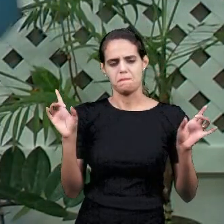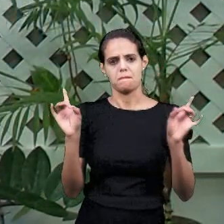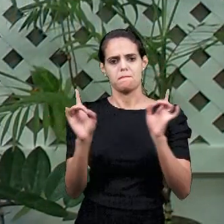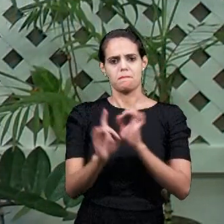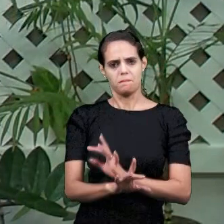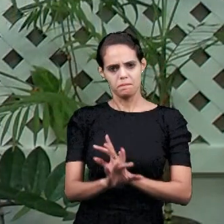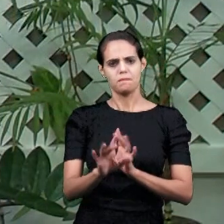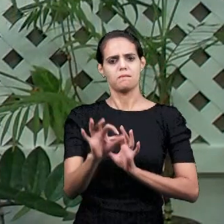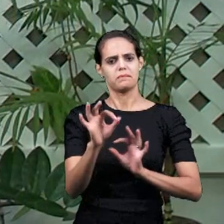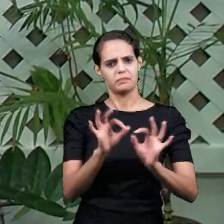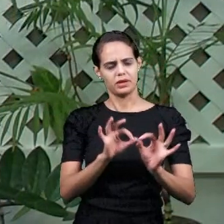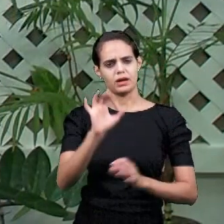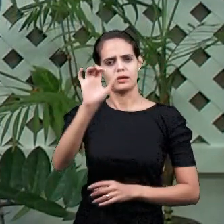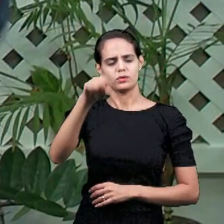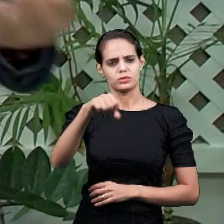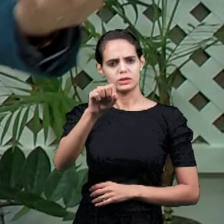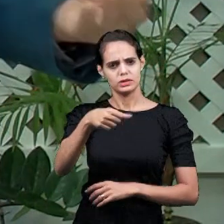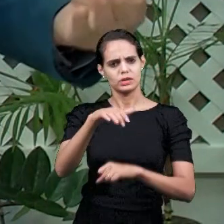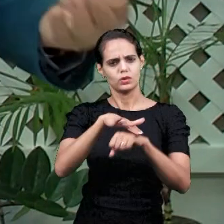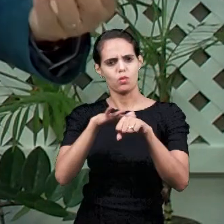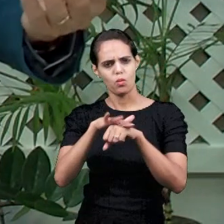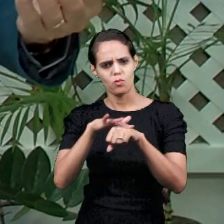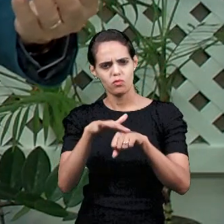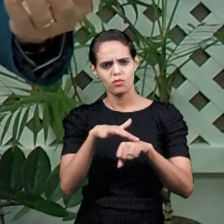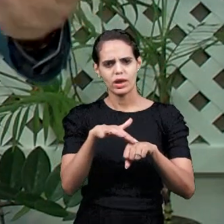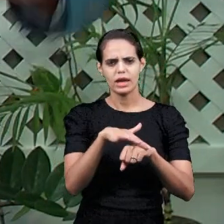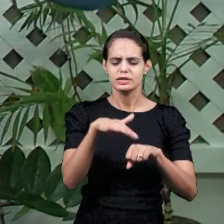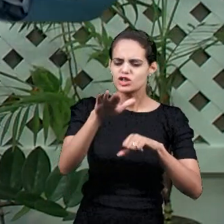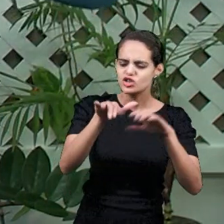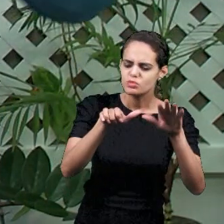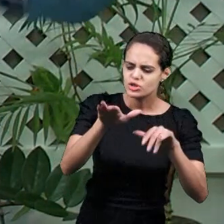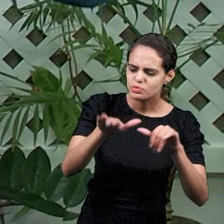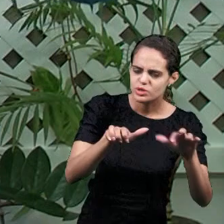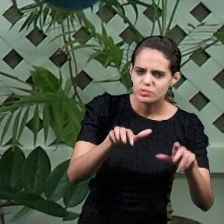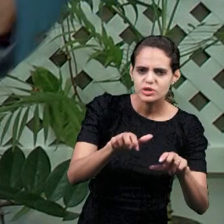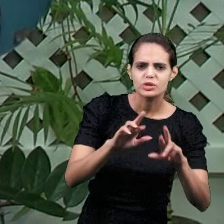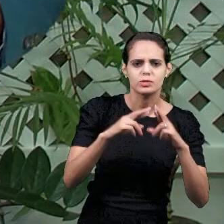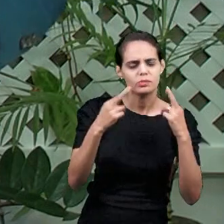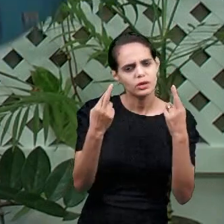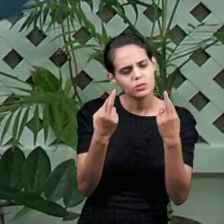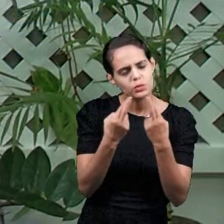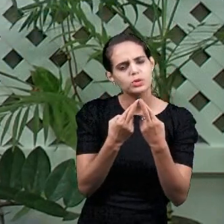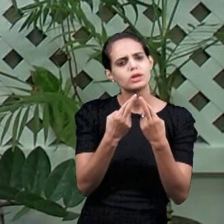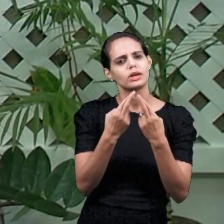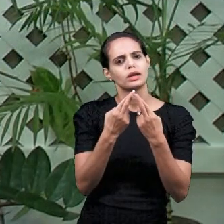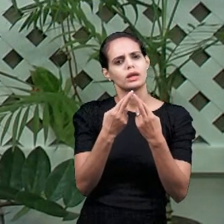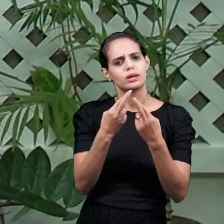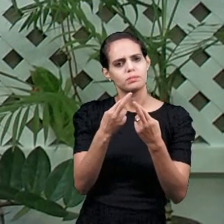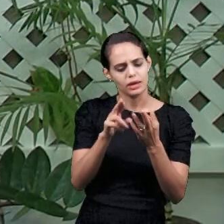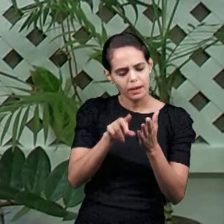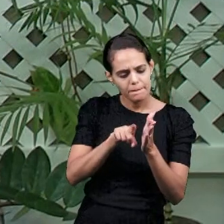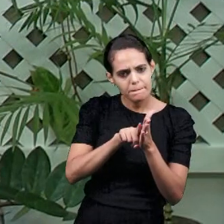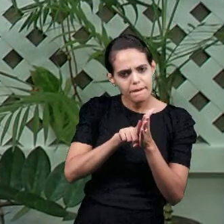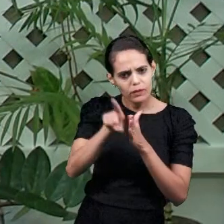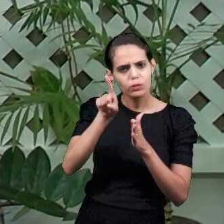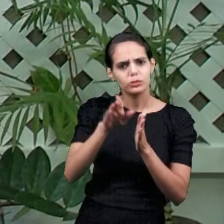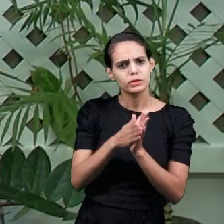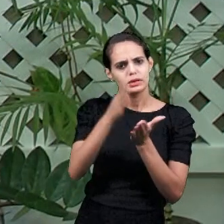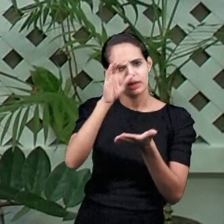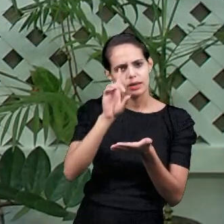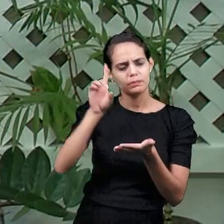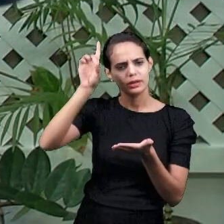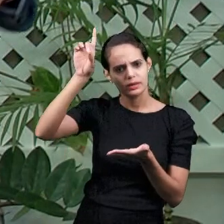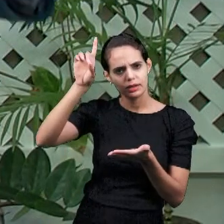ça que nous vivons. C'est l'évangile que nous apprenons. Personne n'a besoin de vivre des petites prédications maintenant.